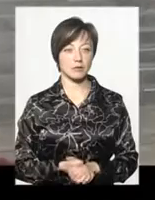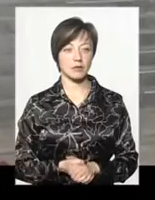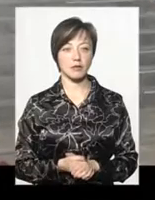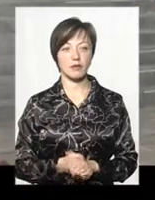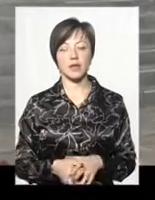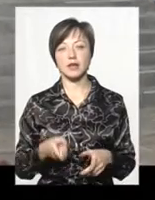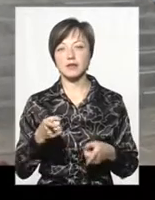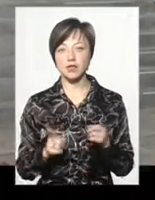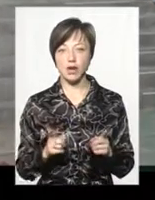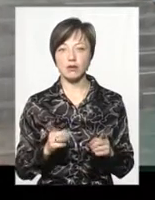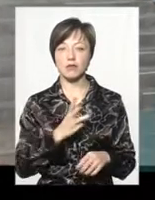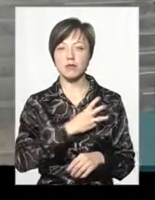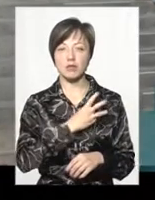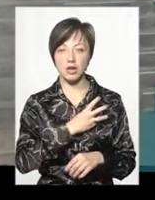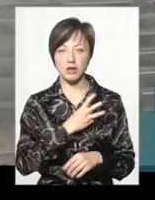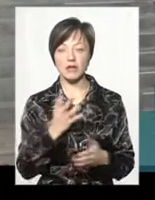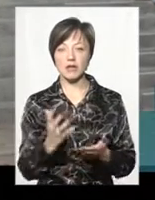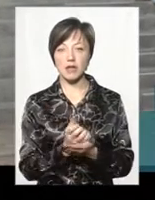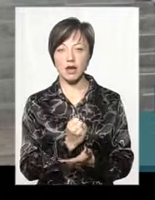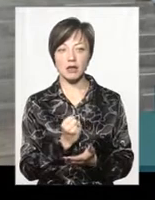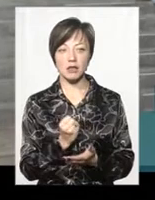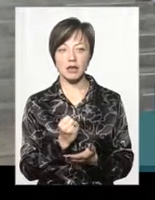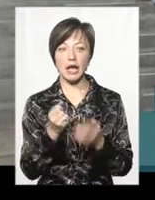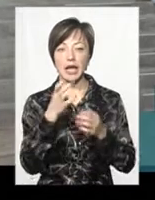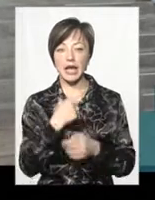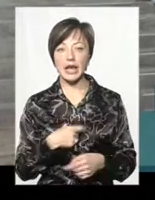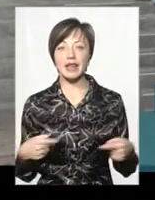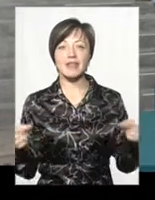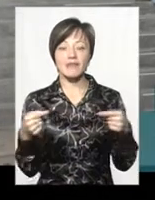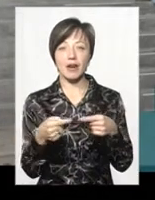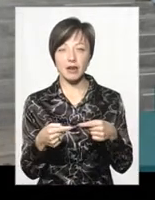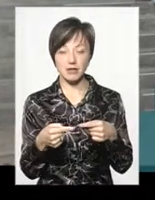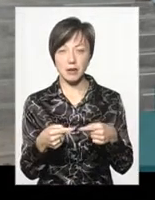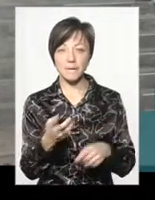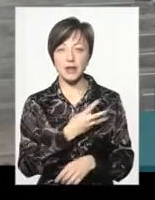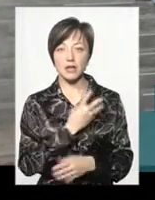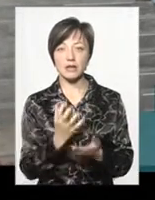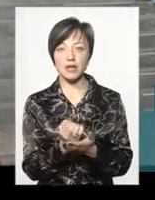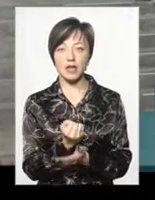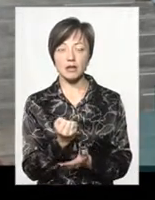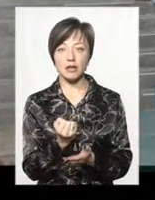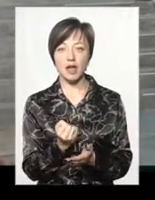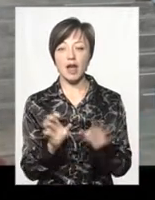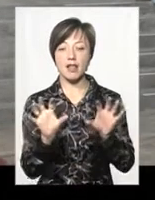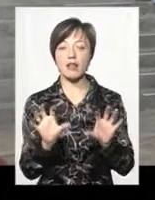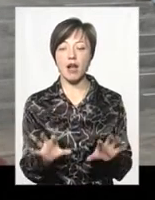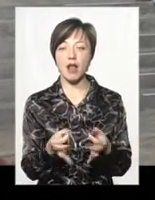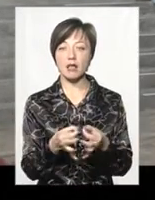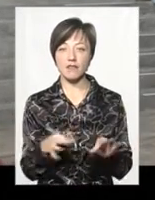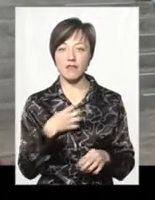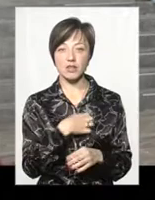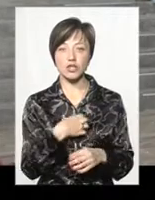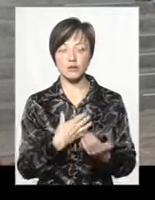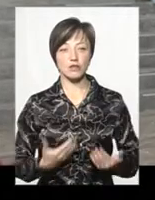Звичайно, бажання віднайдення ідентифікації, бажання віднайдення певної легалізації, воно є важливо в